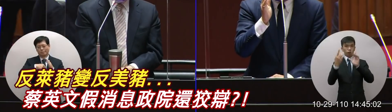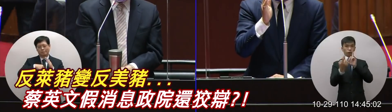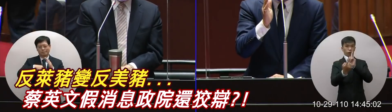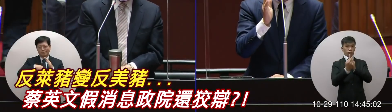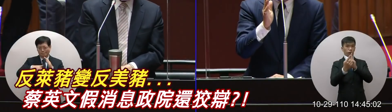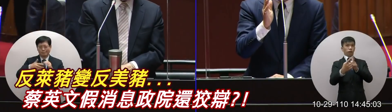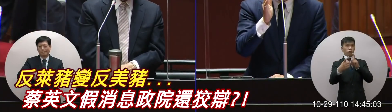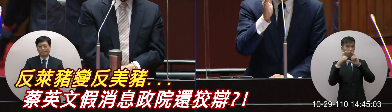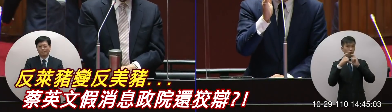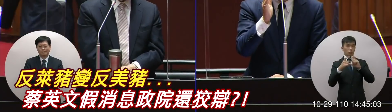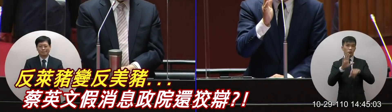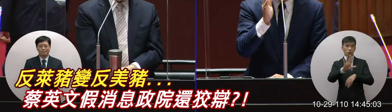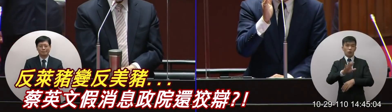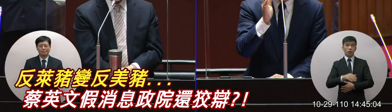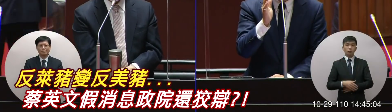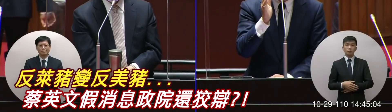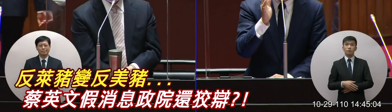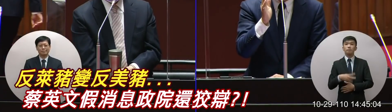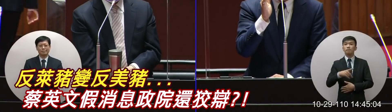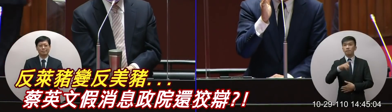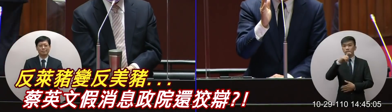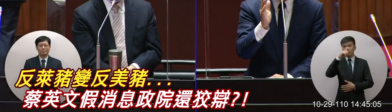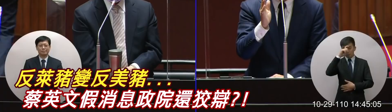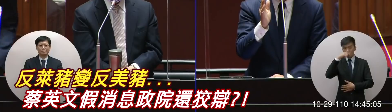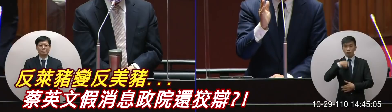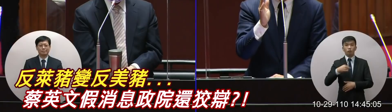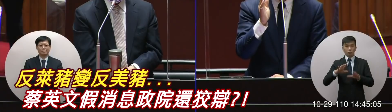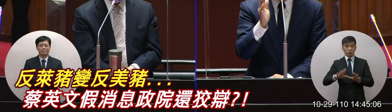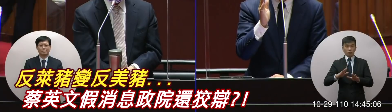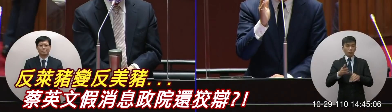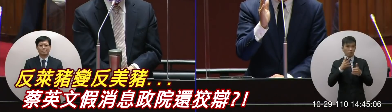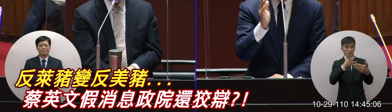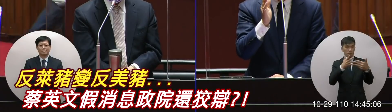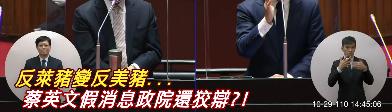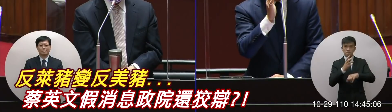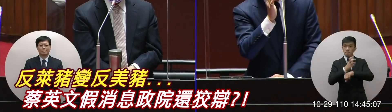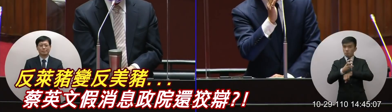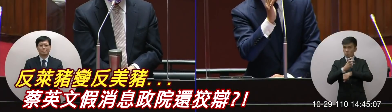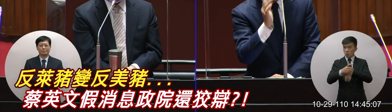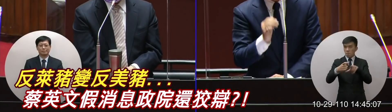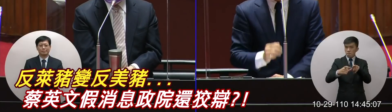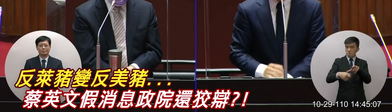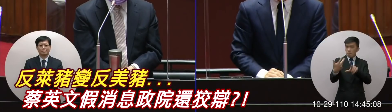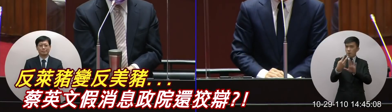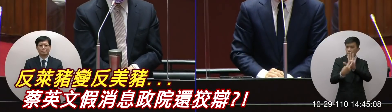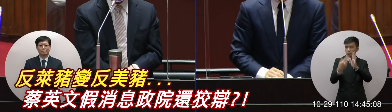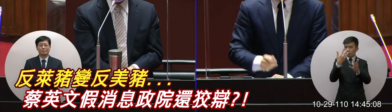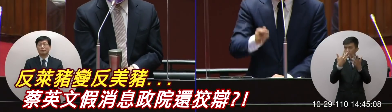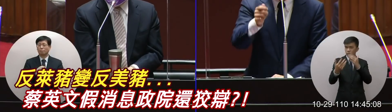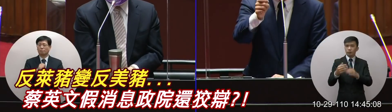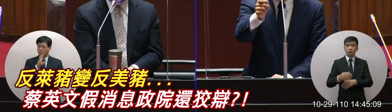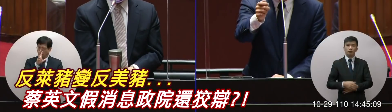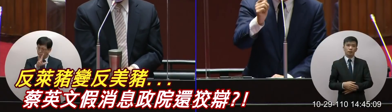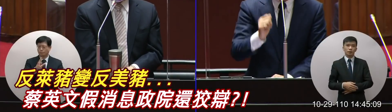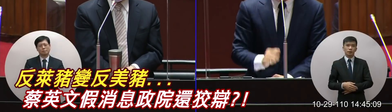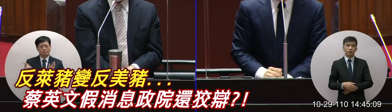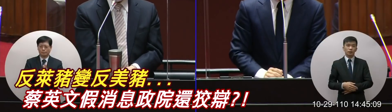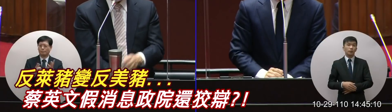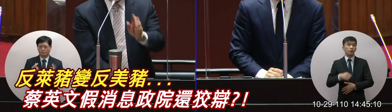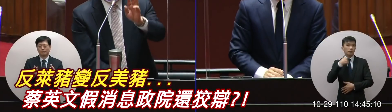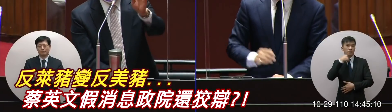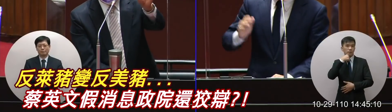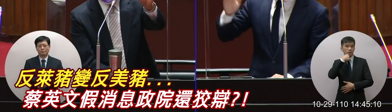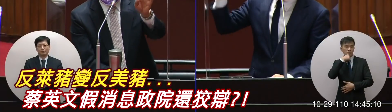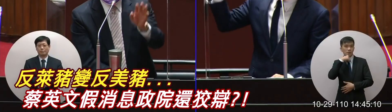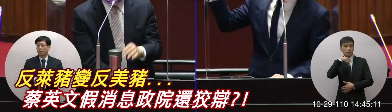席更希望的是，您可以利用本席三十分钟的时间开诚布公，让全国国人看到我们行政院的态